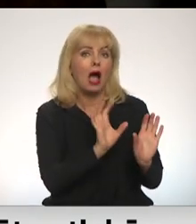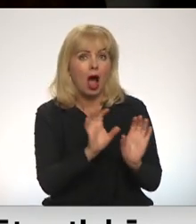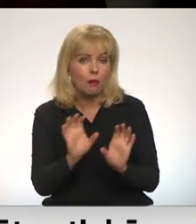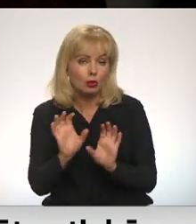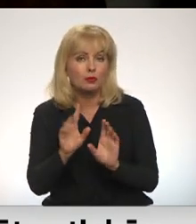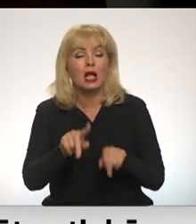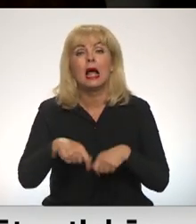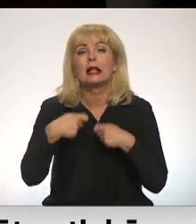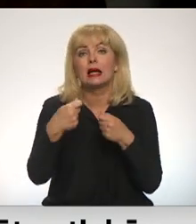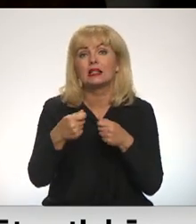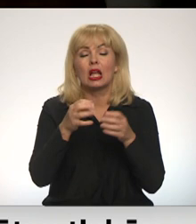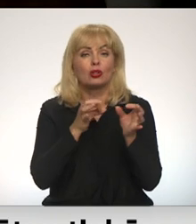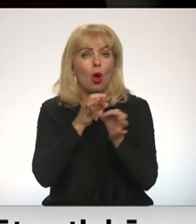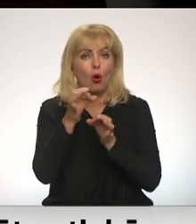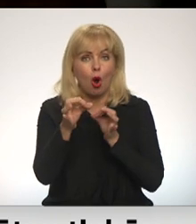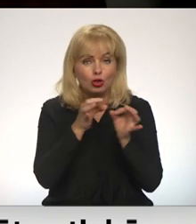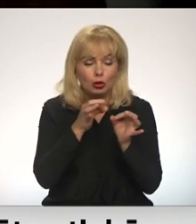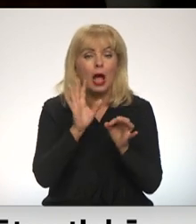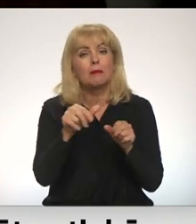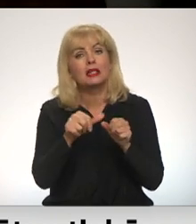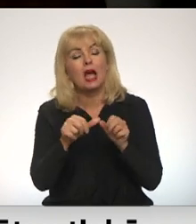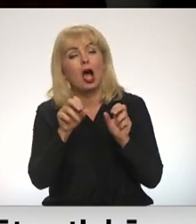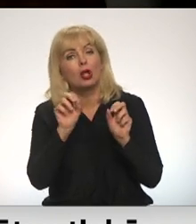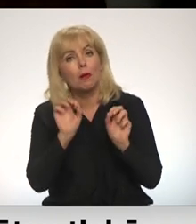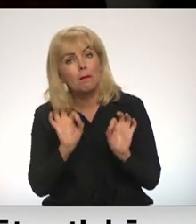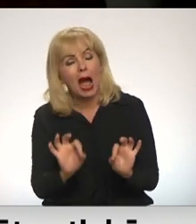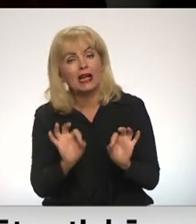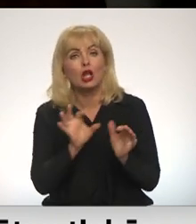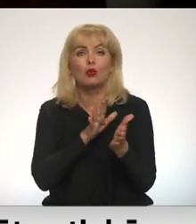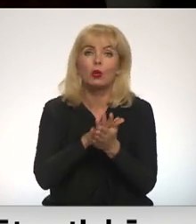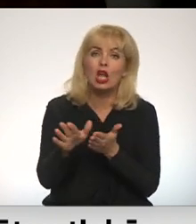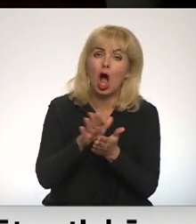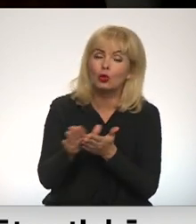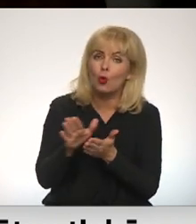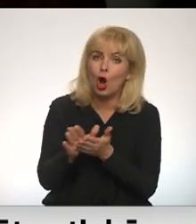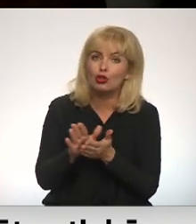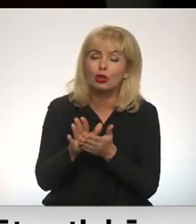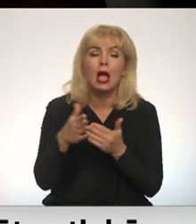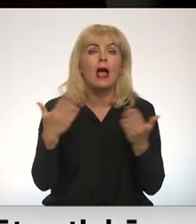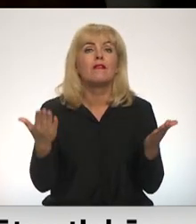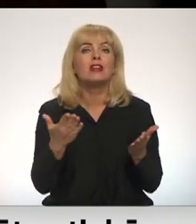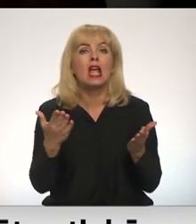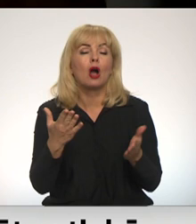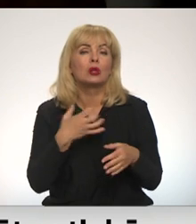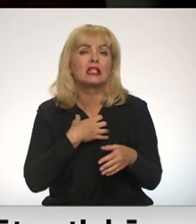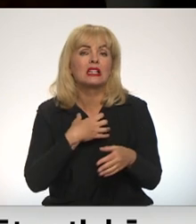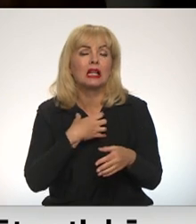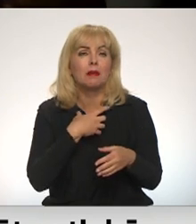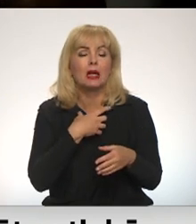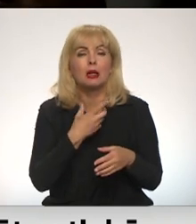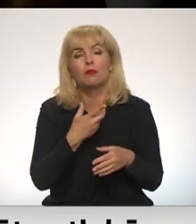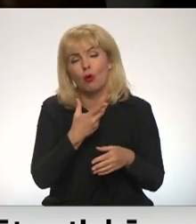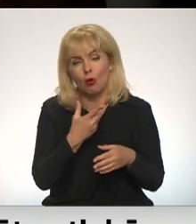lai sniedz konsultāciju gan par zāļu lietošanu, gan par kaut kādu, vieglu slimības simptomu gadījumā sniegt